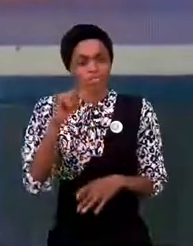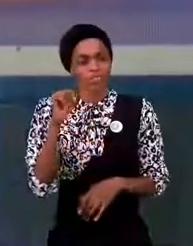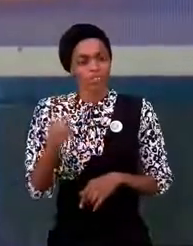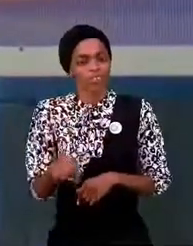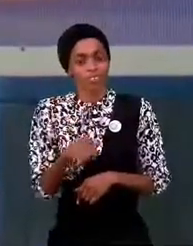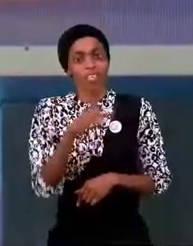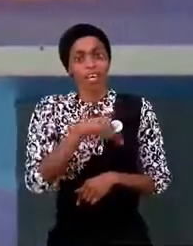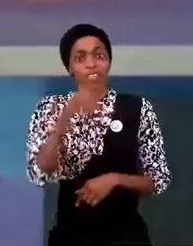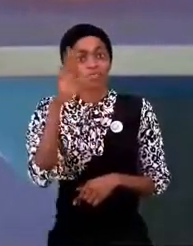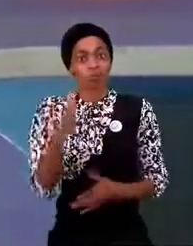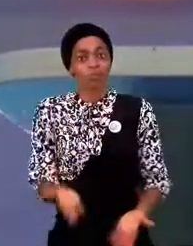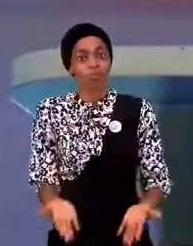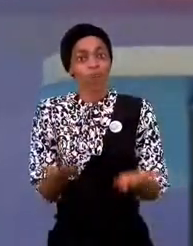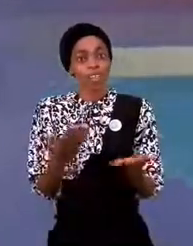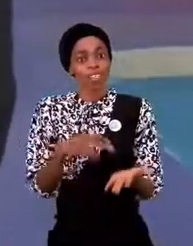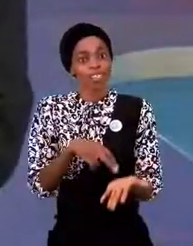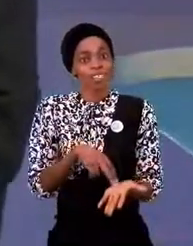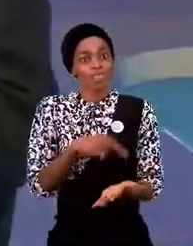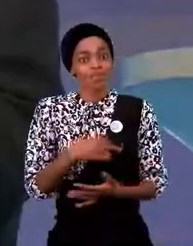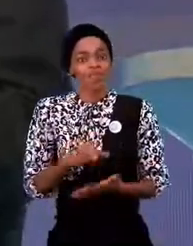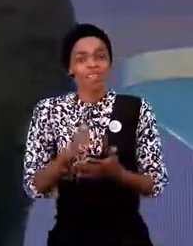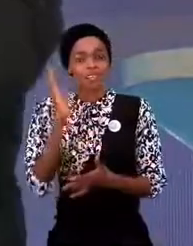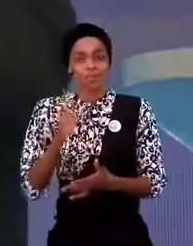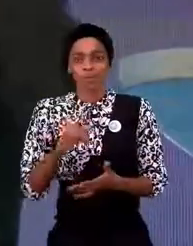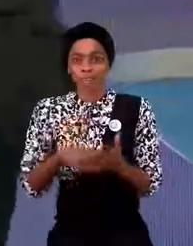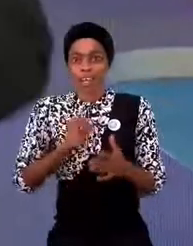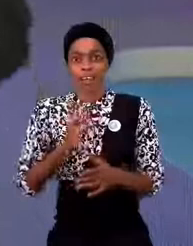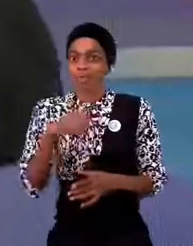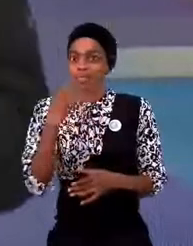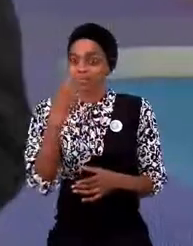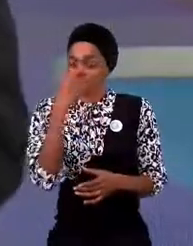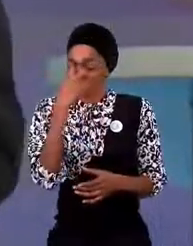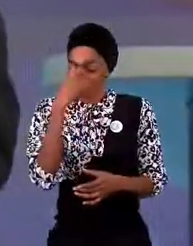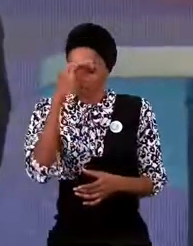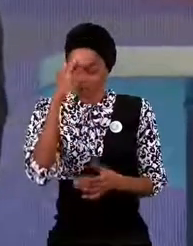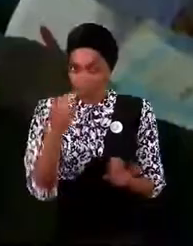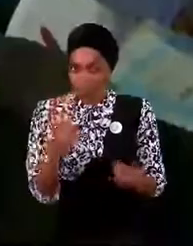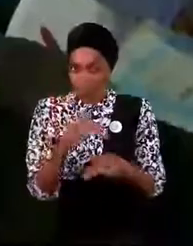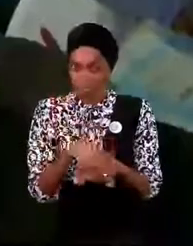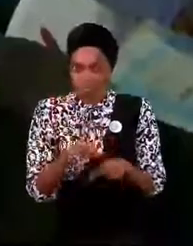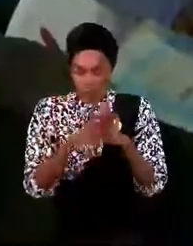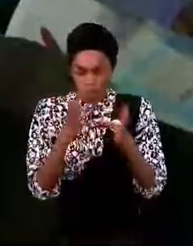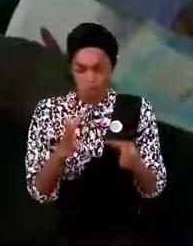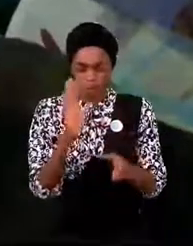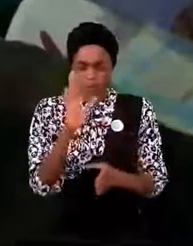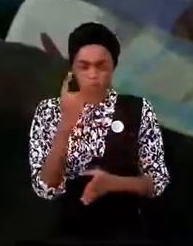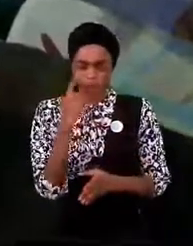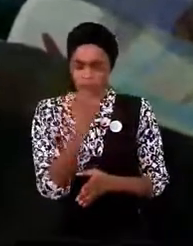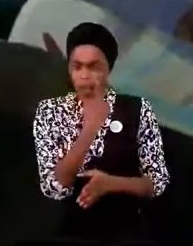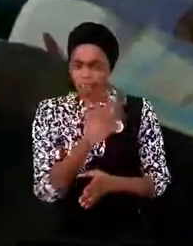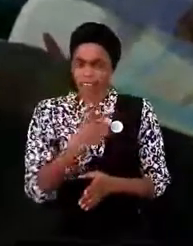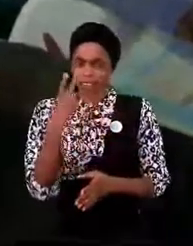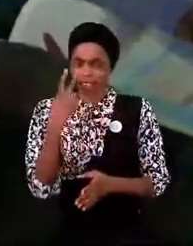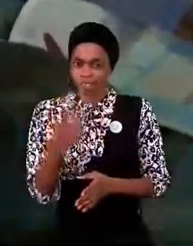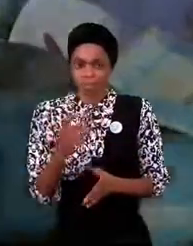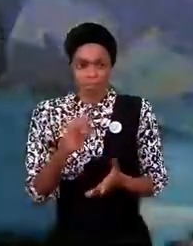l'homme aveugle. « Ouvre tes yeux et vois. » Et ses yeux aveugles vont s'ouvrir et tu verras. C'est